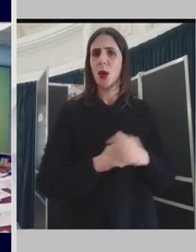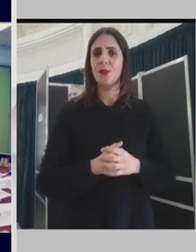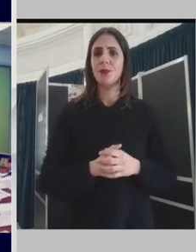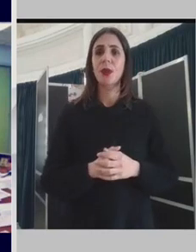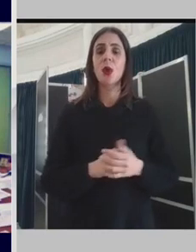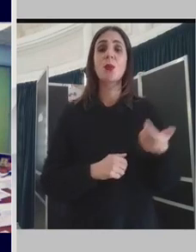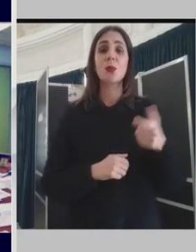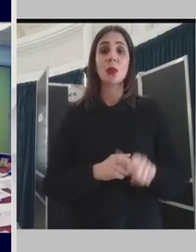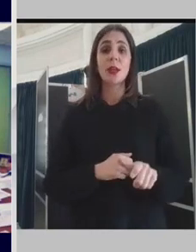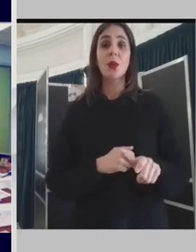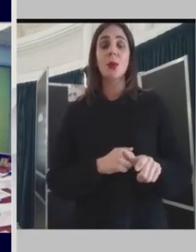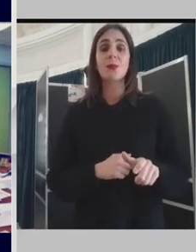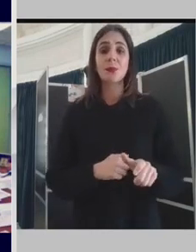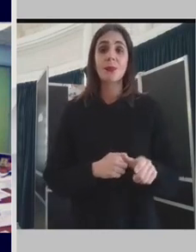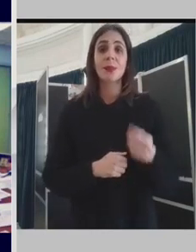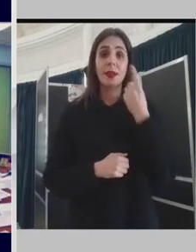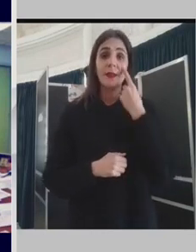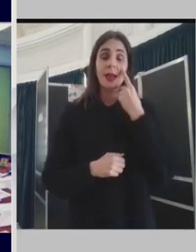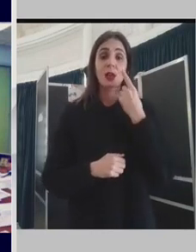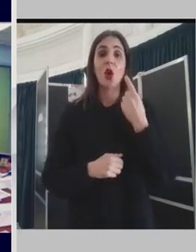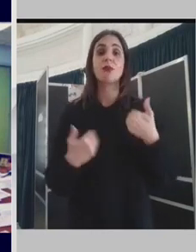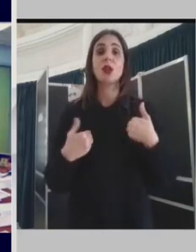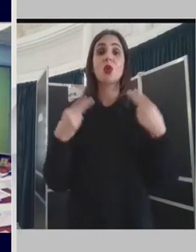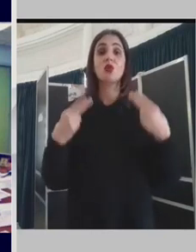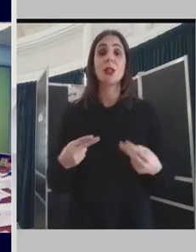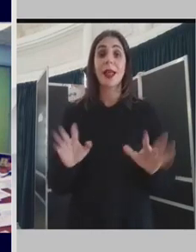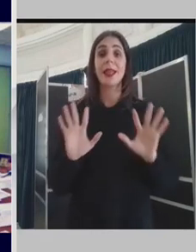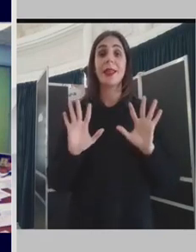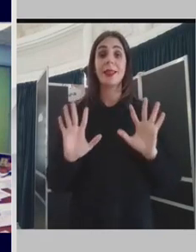proprio questi 10 minuti, insomma, per